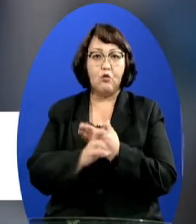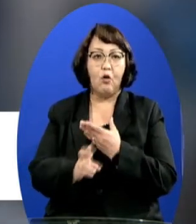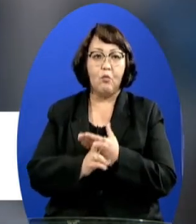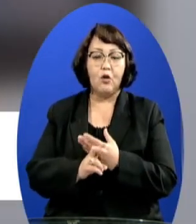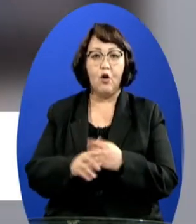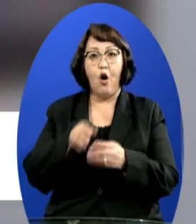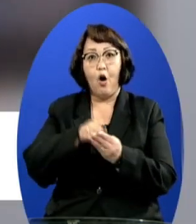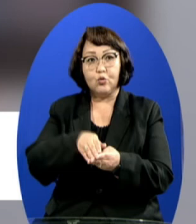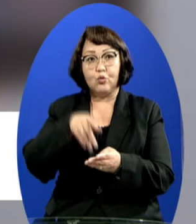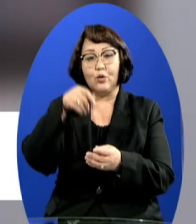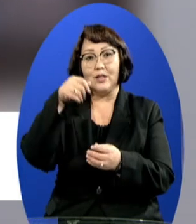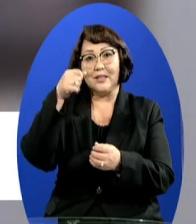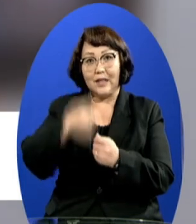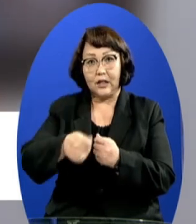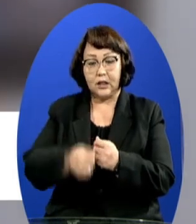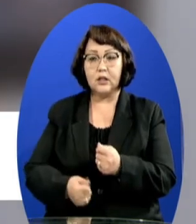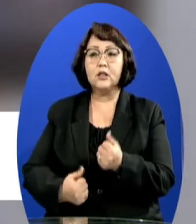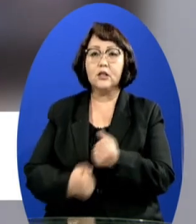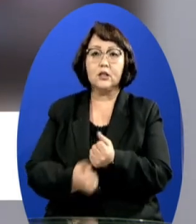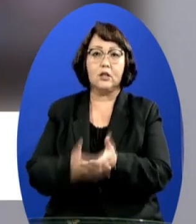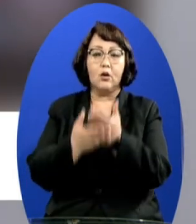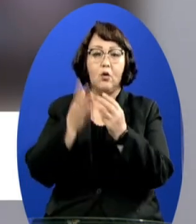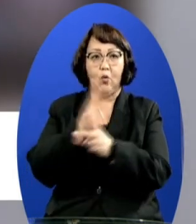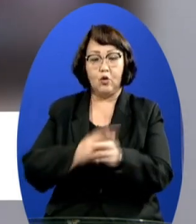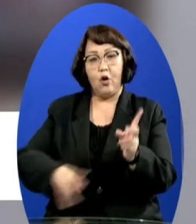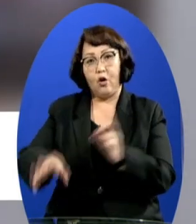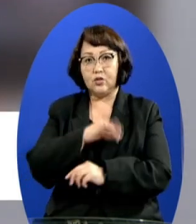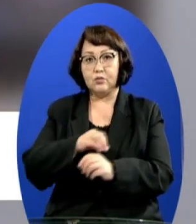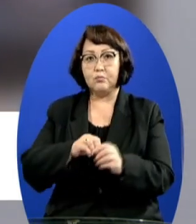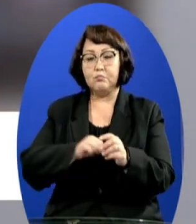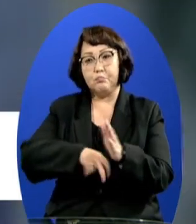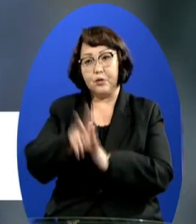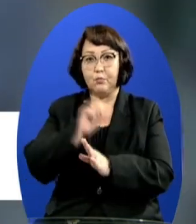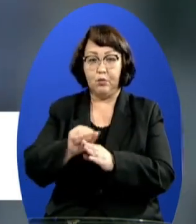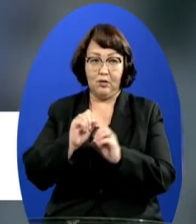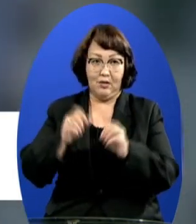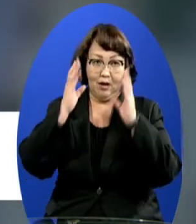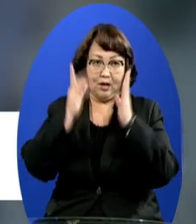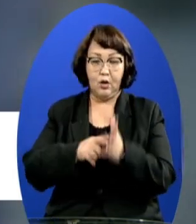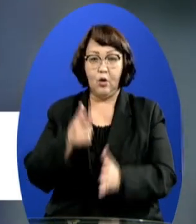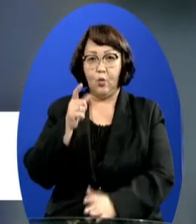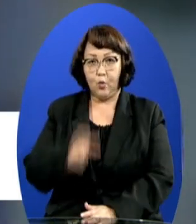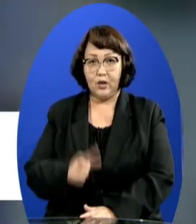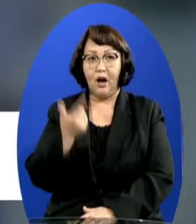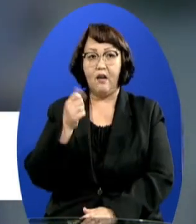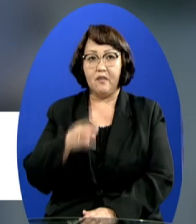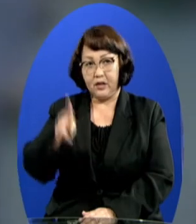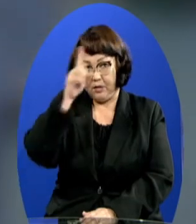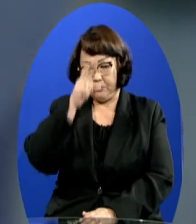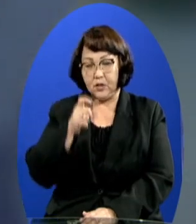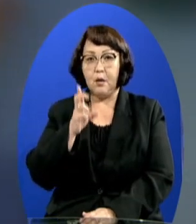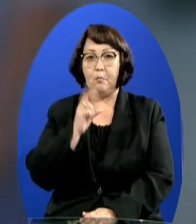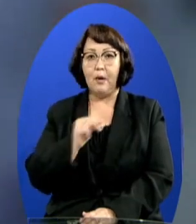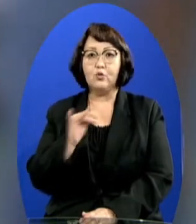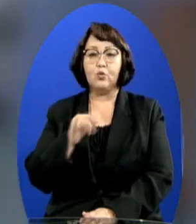дэмжлэг үзүүлдэг хууль эрхтэн зохицуулалтыг бий болгоход анхаарах зүйтэй гэдгийг хүний гавьяа тэмч Батчулуун хэлж байлаа.